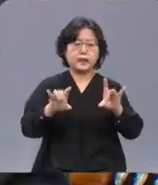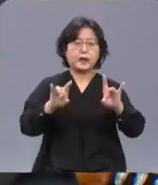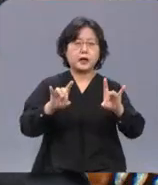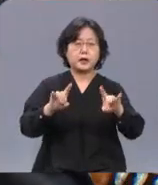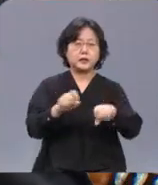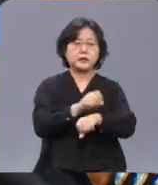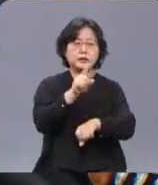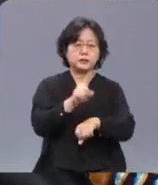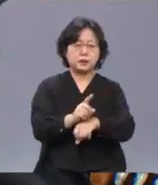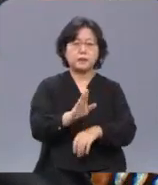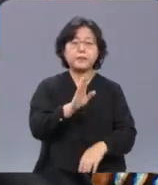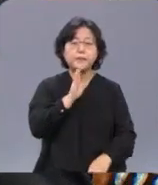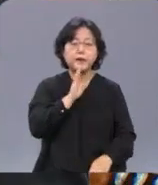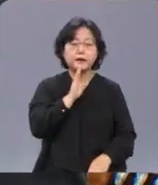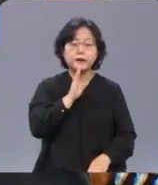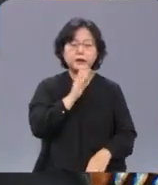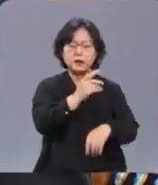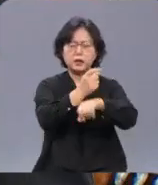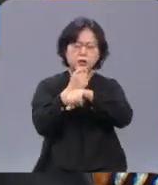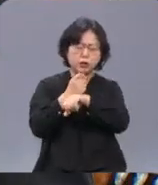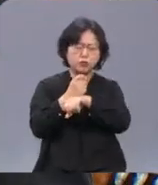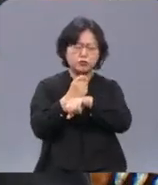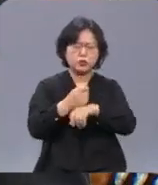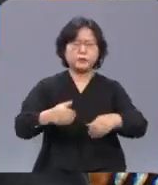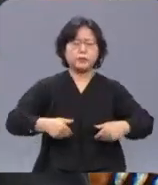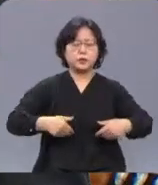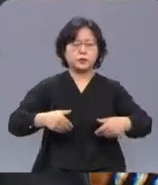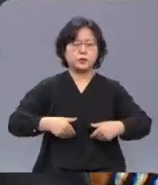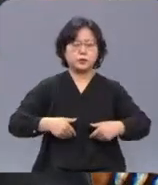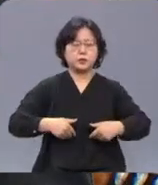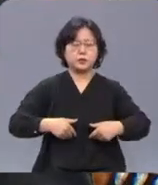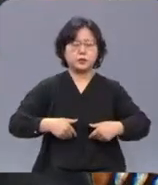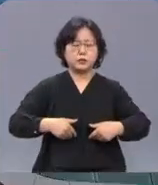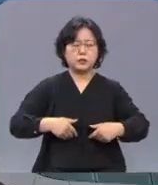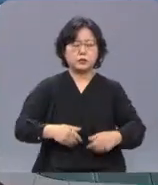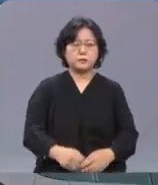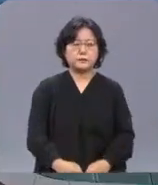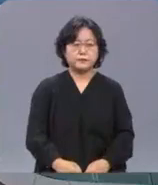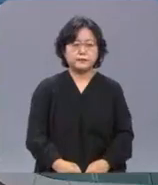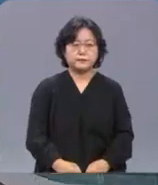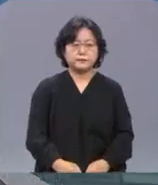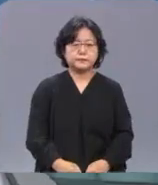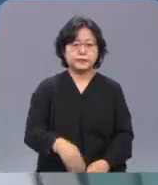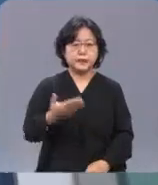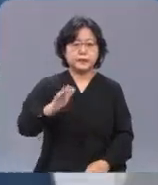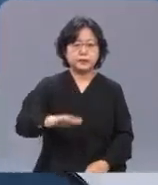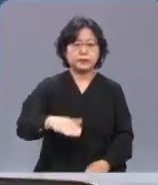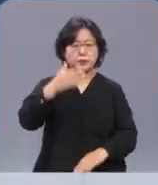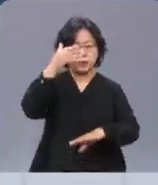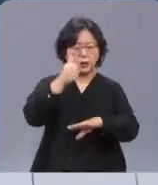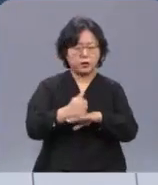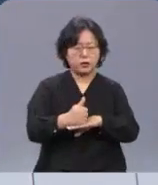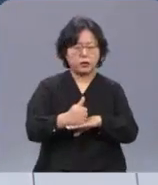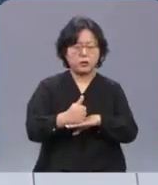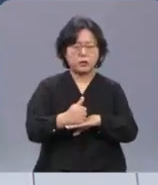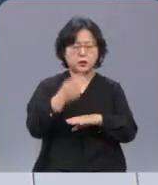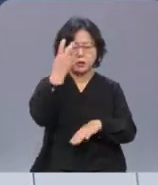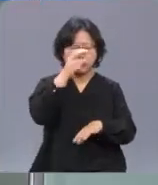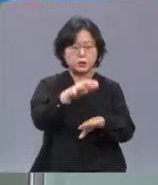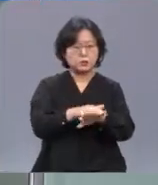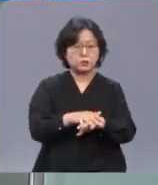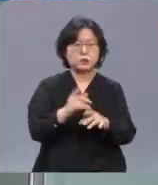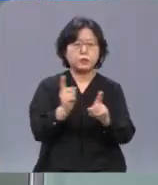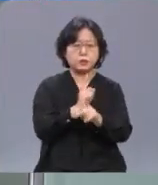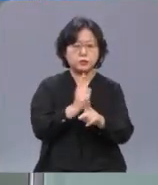각자의 특성을 좀 살릴 수 있는 연구가 좀 집약되게 이루어질 수 있도록. 하지만 성과를 낼 수 있게 관리 구조를